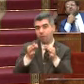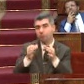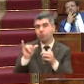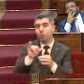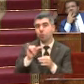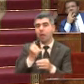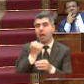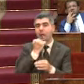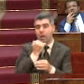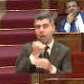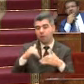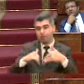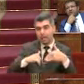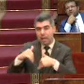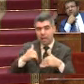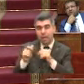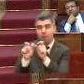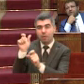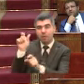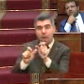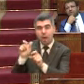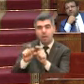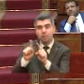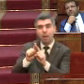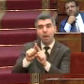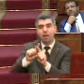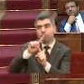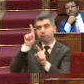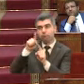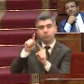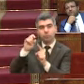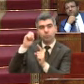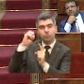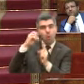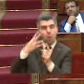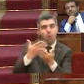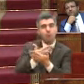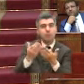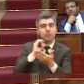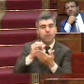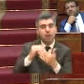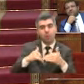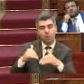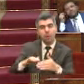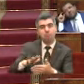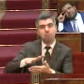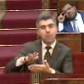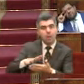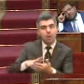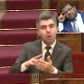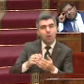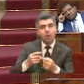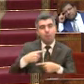والبنية التحتية والنقص في العلامات التشهير بمجالات الحضرية، خصوصا والوضعية الميكانيكية